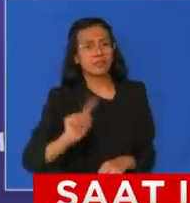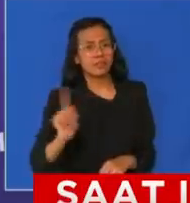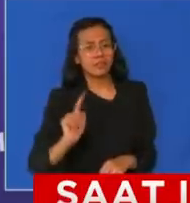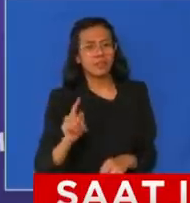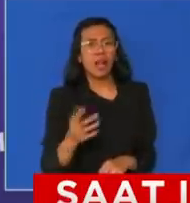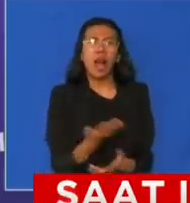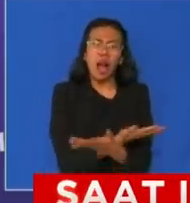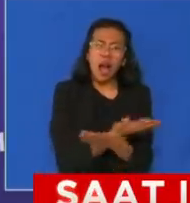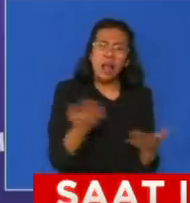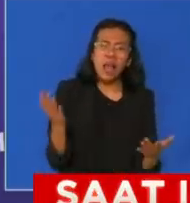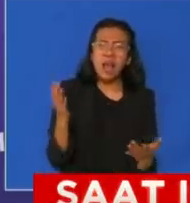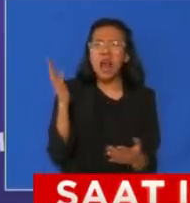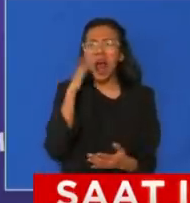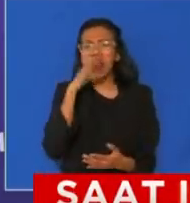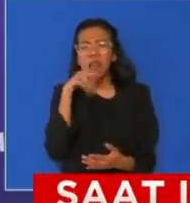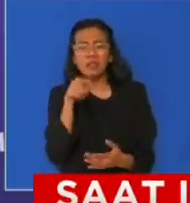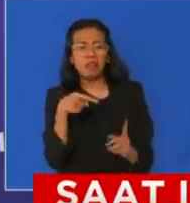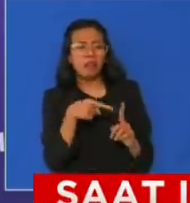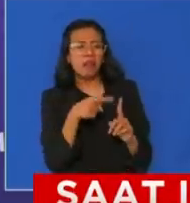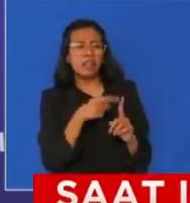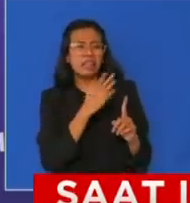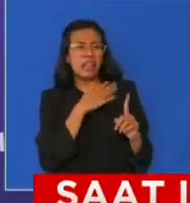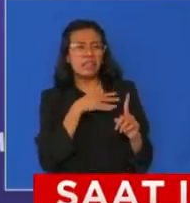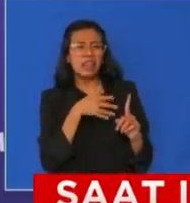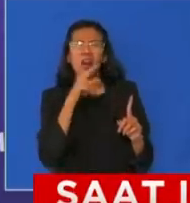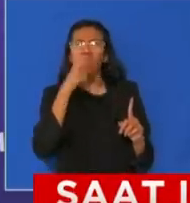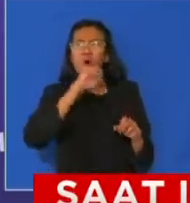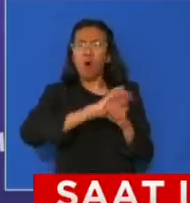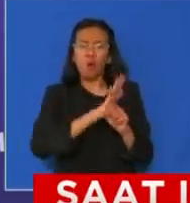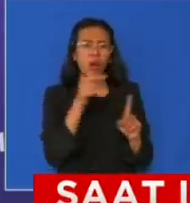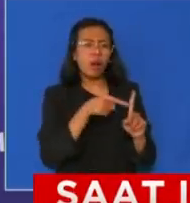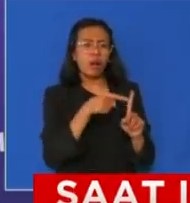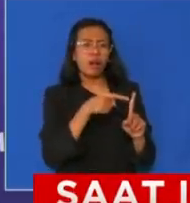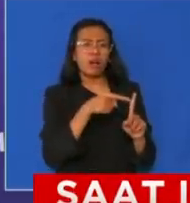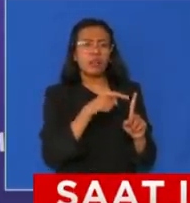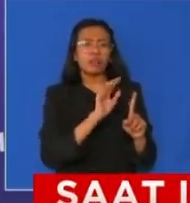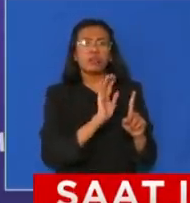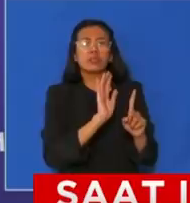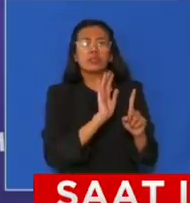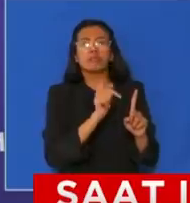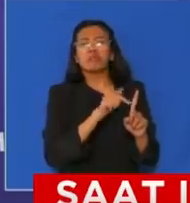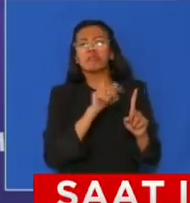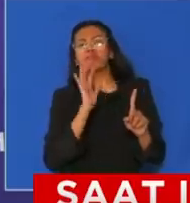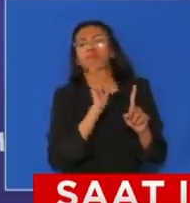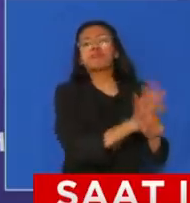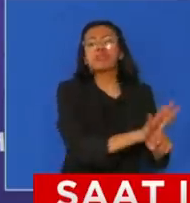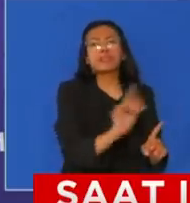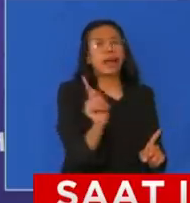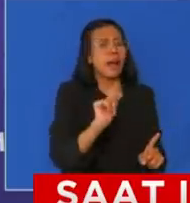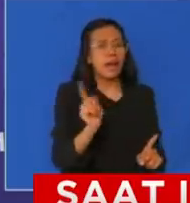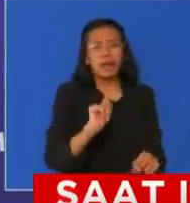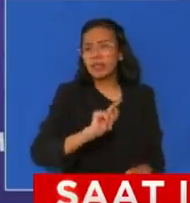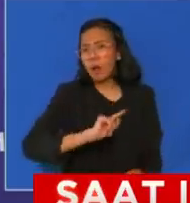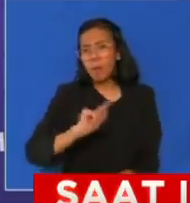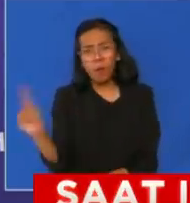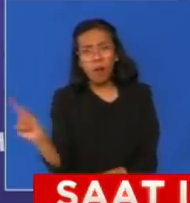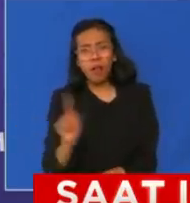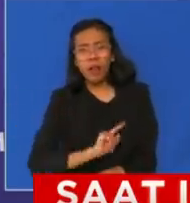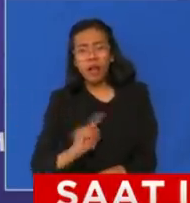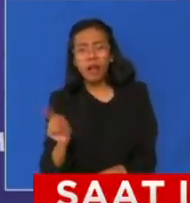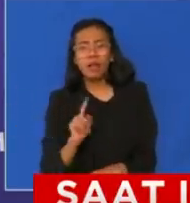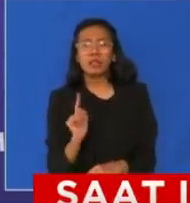tidak ada alasan untuk kemudian menolak jenazah ini baik secara medis maupun secara agama